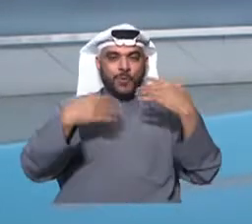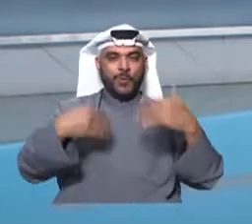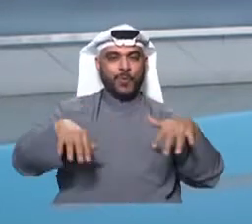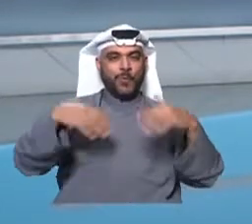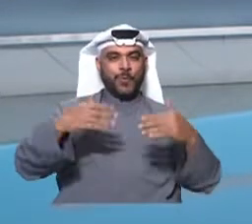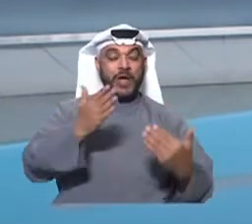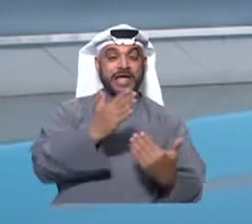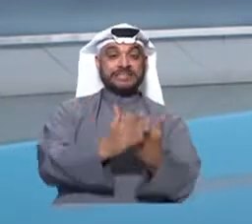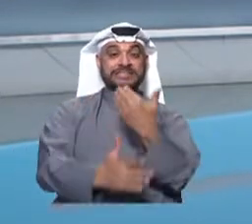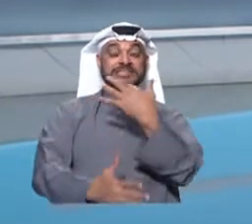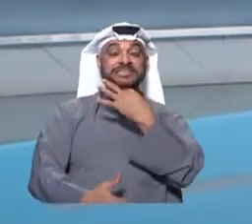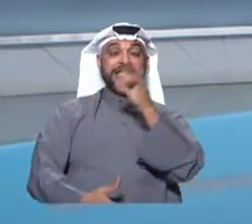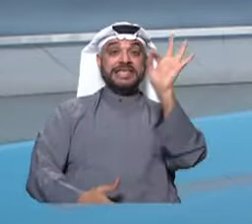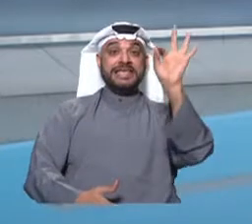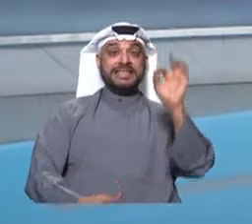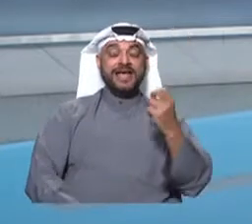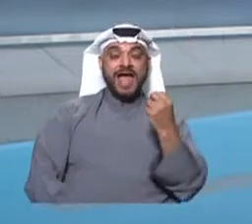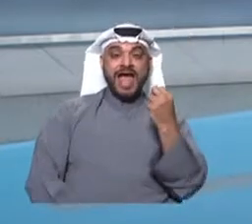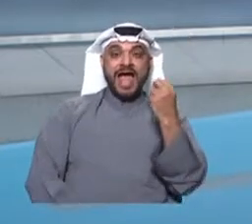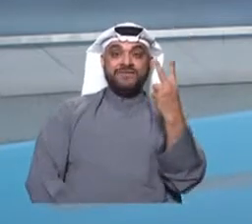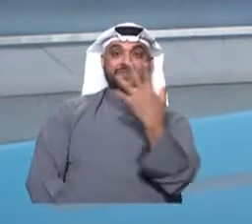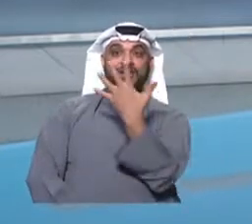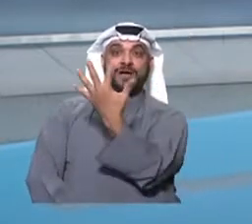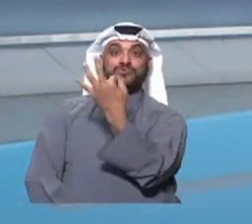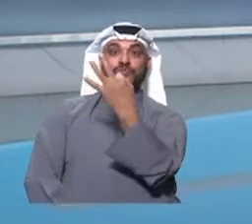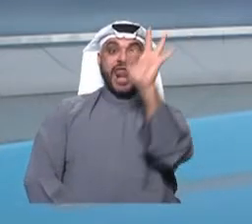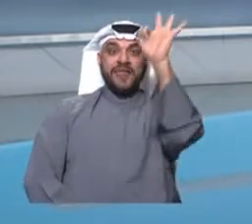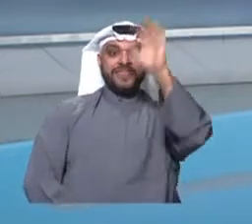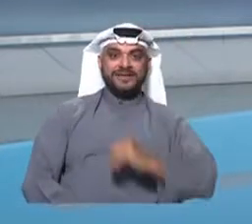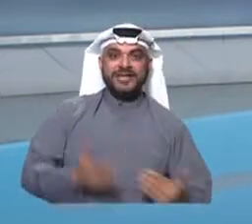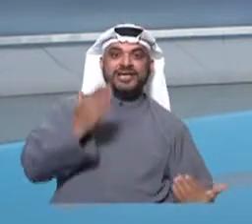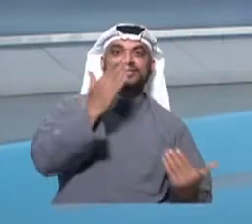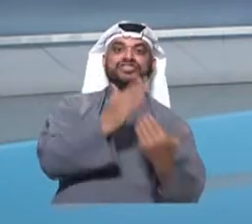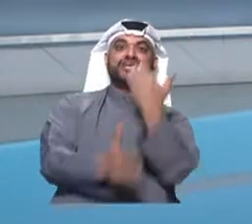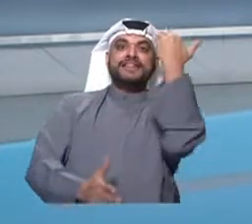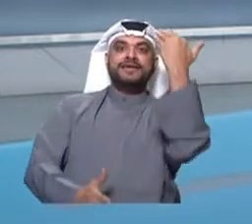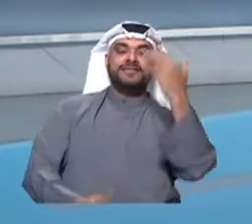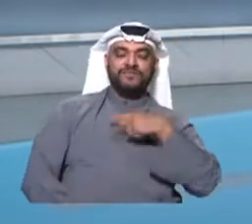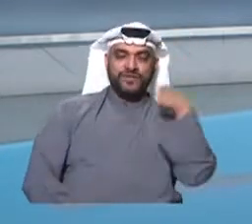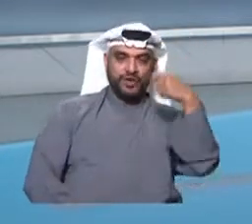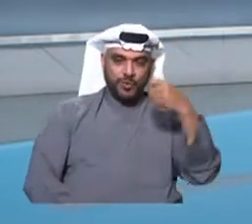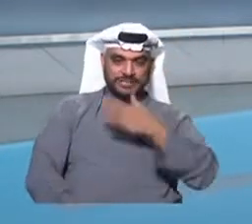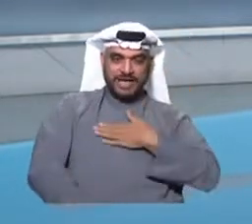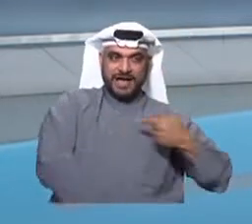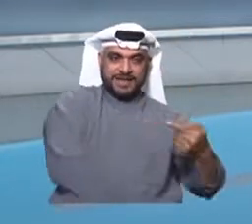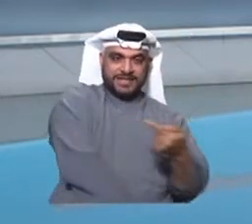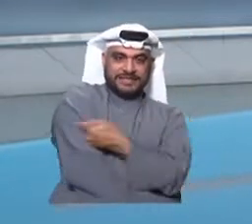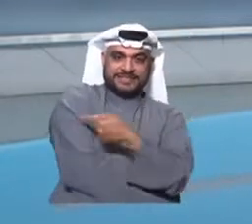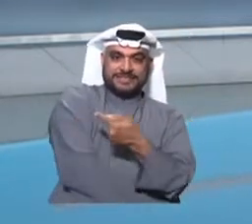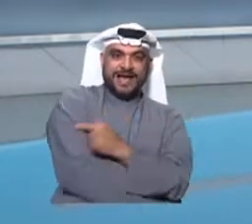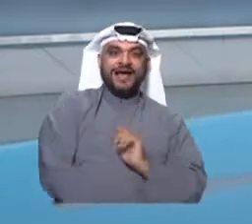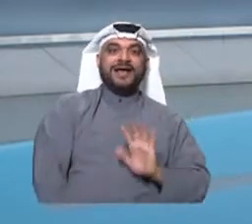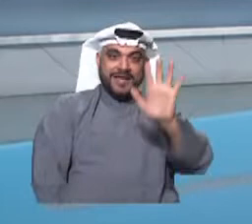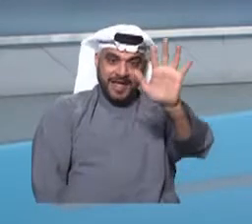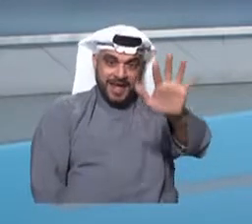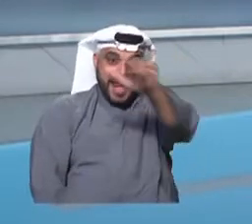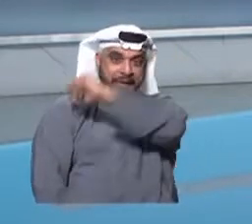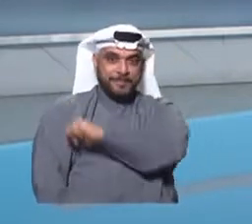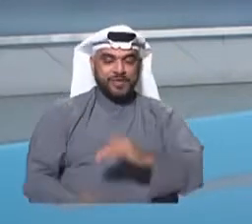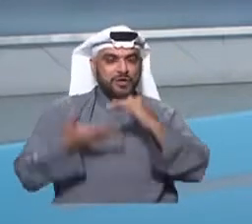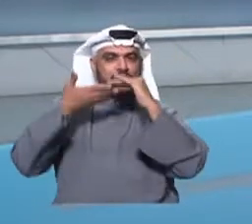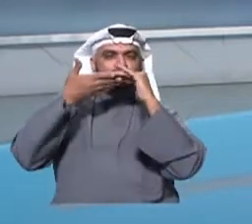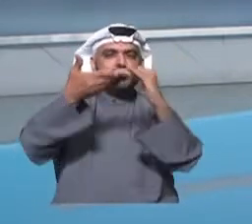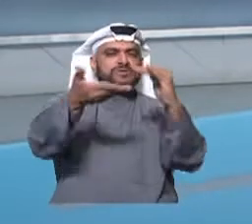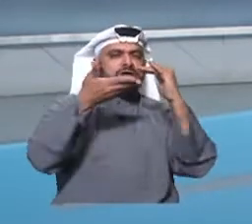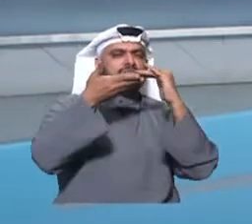جديدة 2035 ونقلة نوعية لقطاع الرعاية الصحية في وزارة الصحة. المشروع سيوفر رعاية